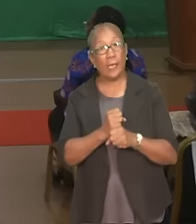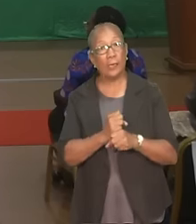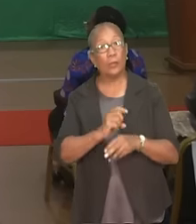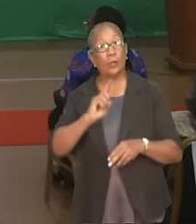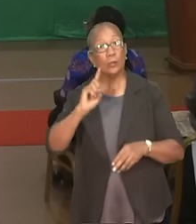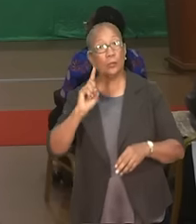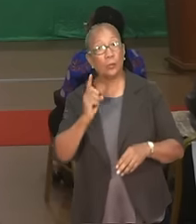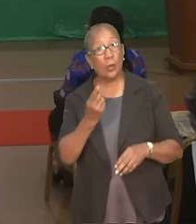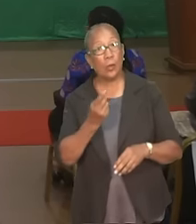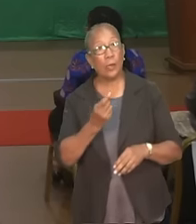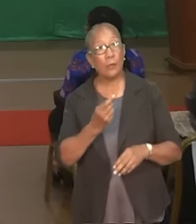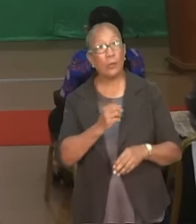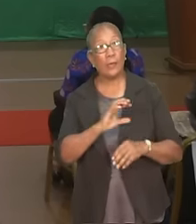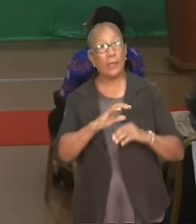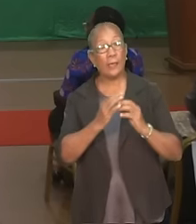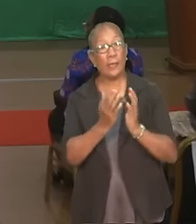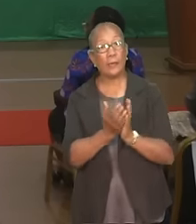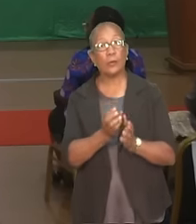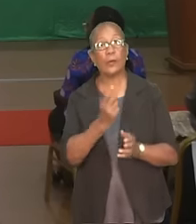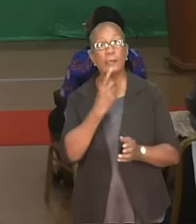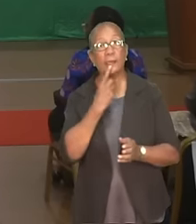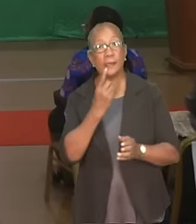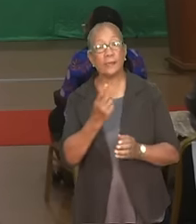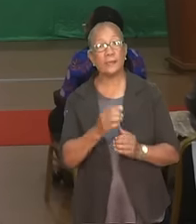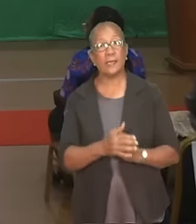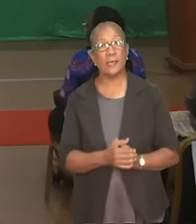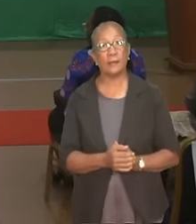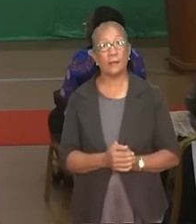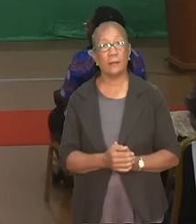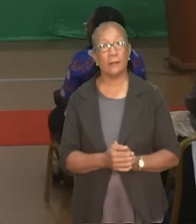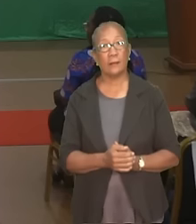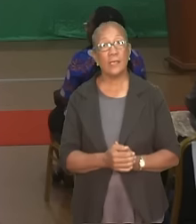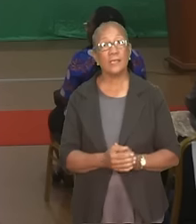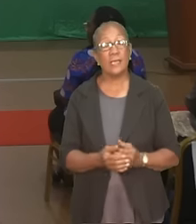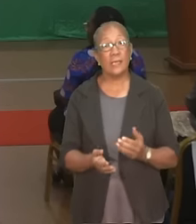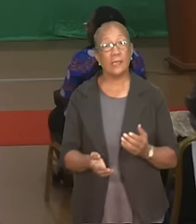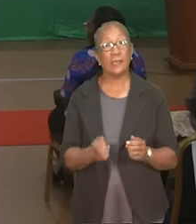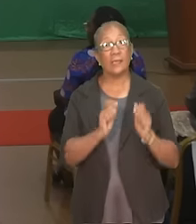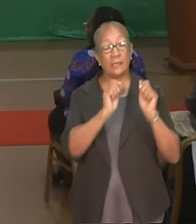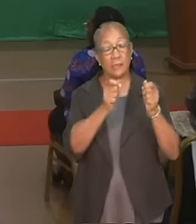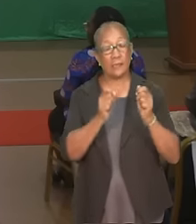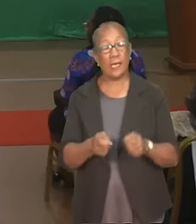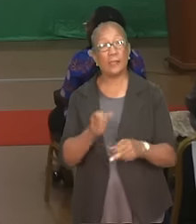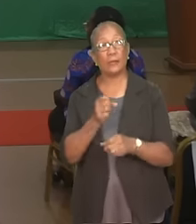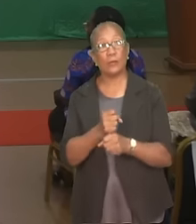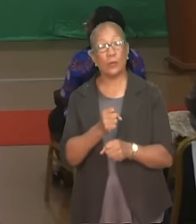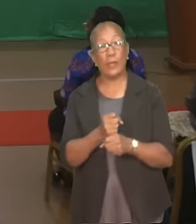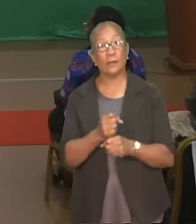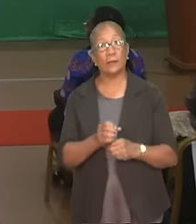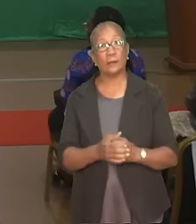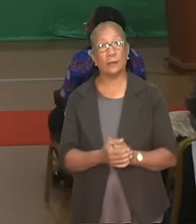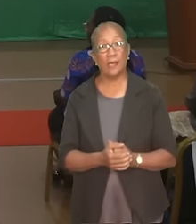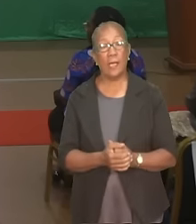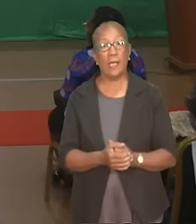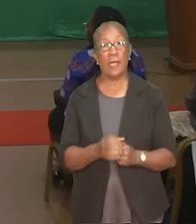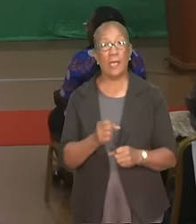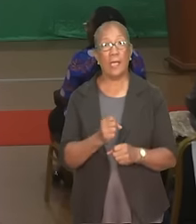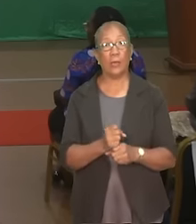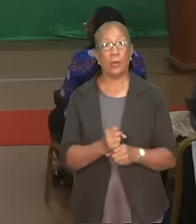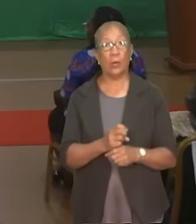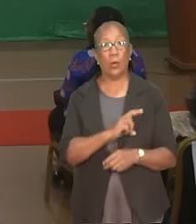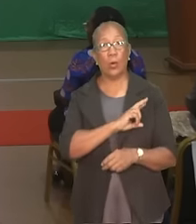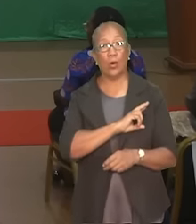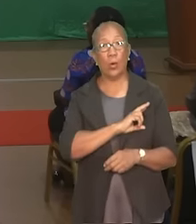er gepresteerd geworden en zoals eerder aangegeven, zijn de resultaten verwerkt in het boek dat net